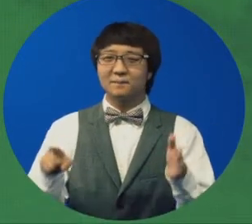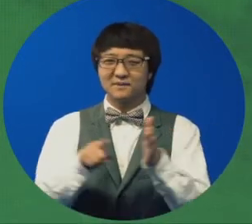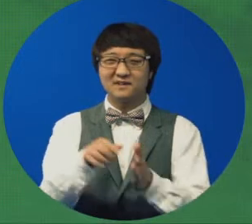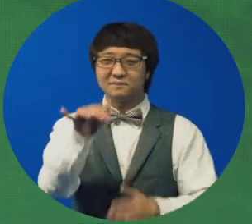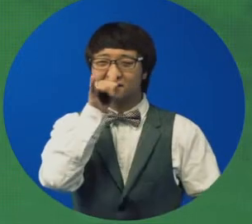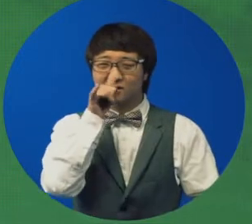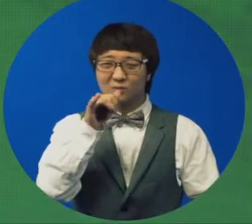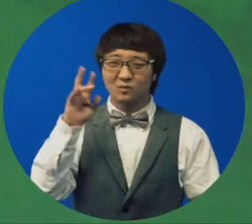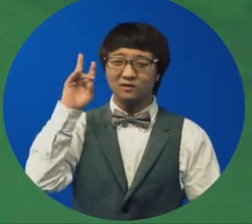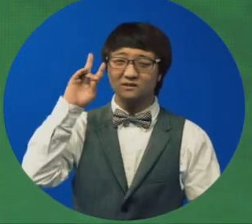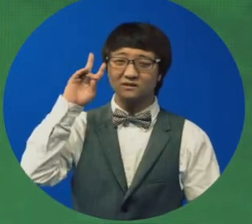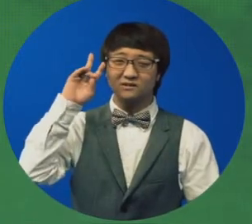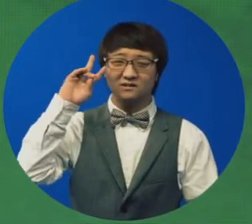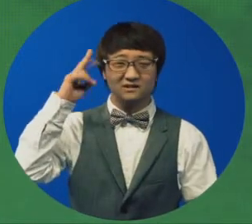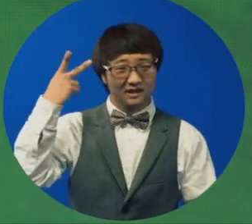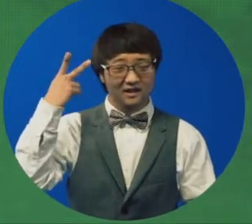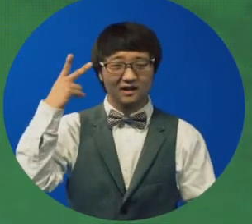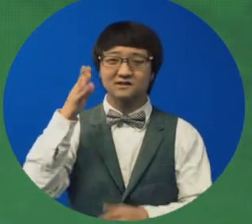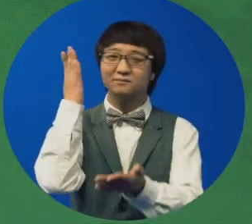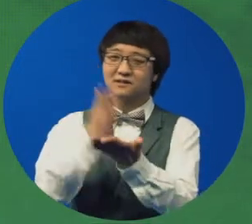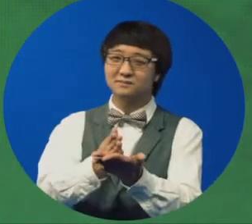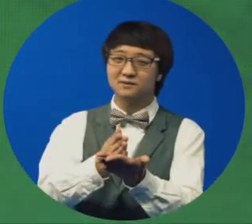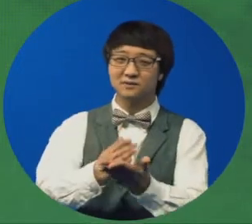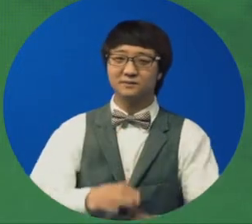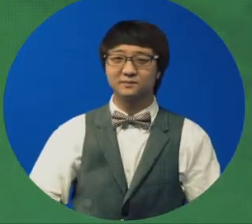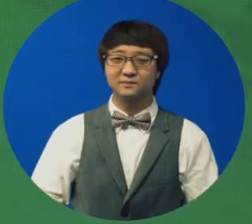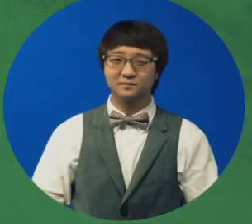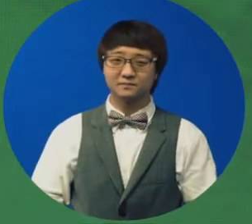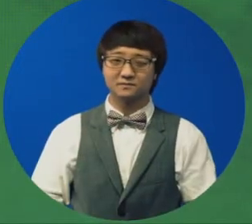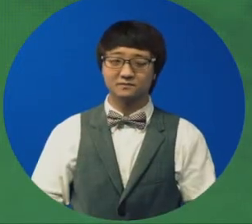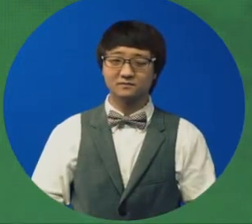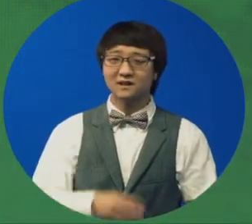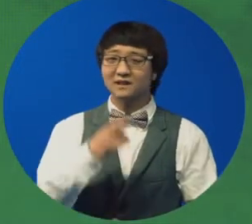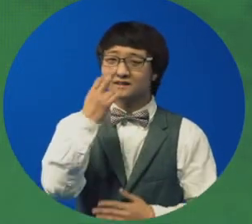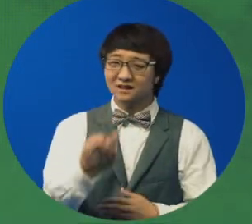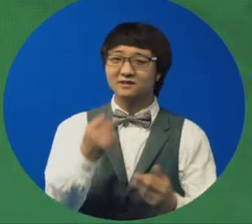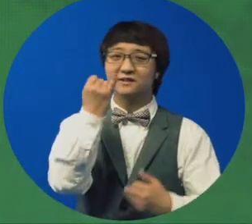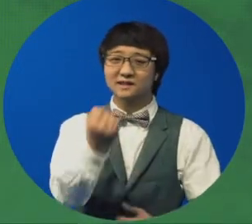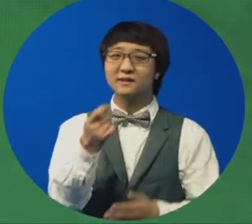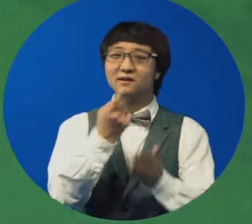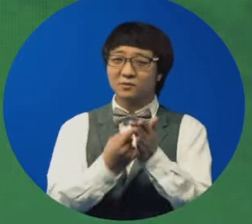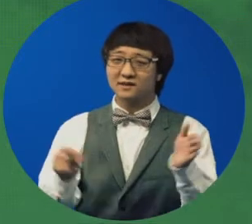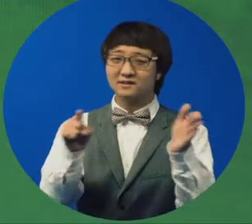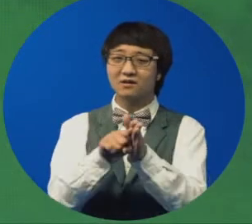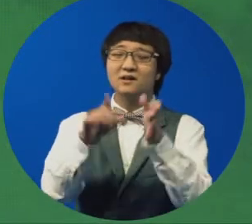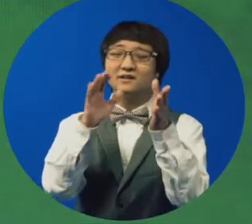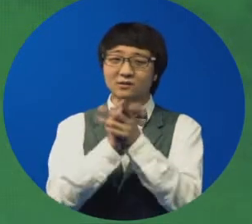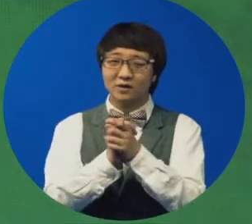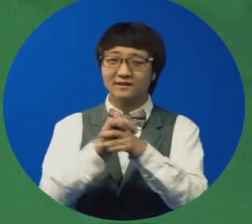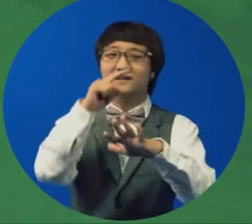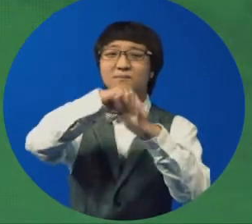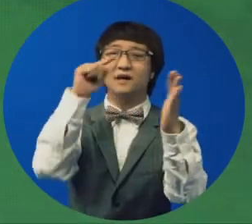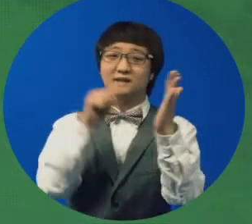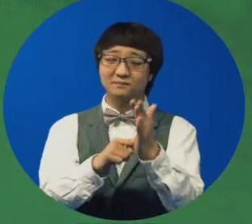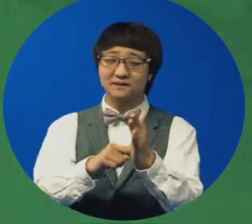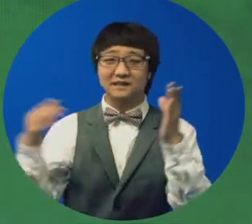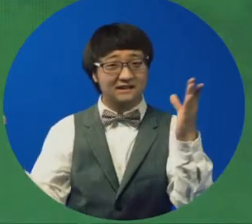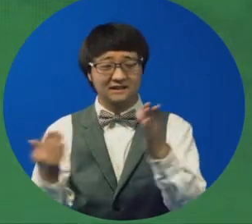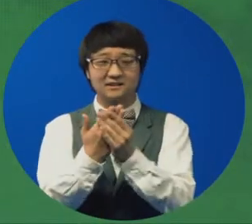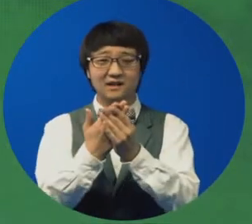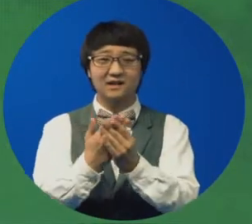착각하지 마십시오. 정말 믿음 있는 사람은 그 형제와 자매를 위하여 기도하겠다고 하는 마음이 들 때 그렇게